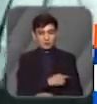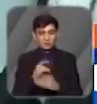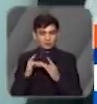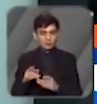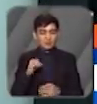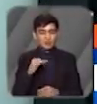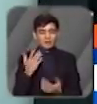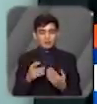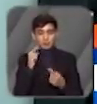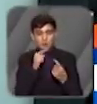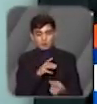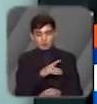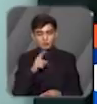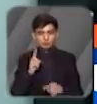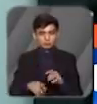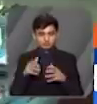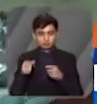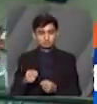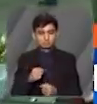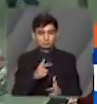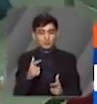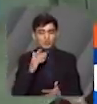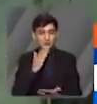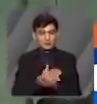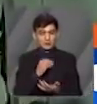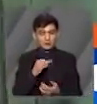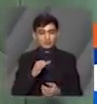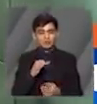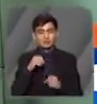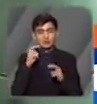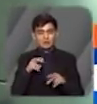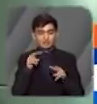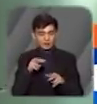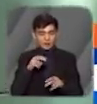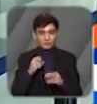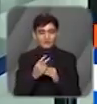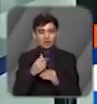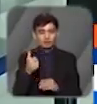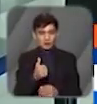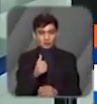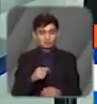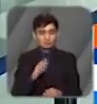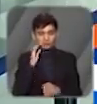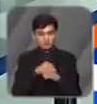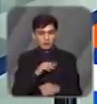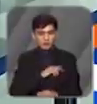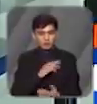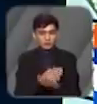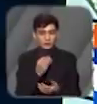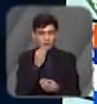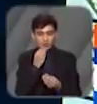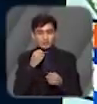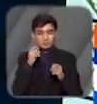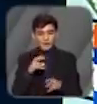адам болса, дәл сол маңда күштік құрылым өкілдері дайын тұр. Санитарлық қадағалау мамандары 12 сағат бойы табыжылмай қызмет етуде. Тіпті тамақтануға